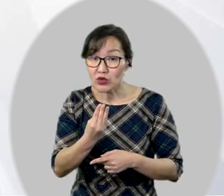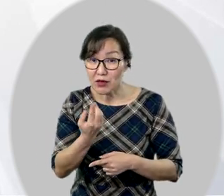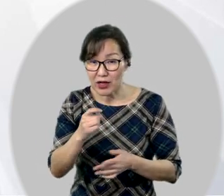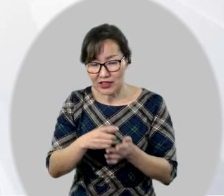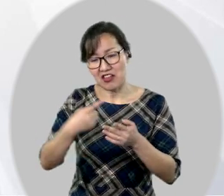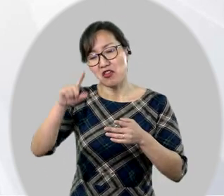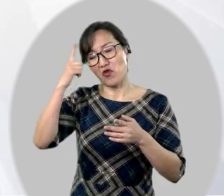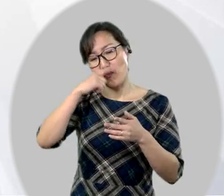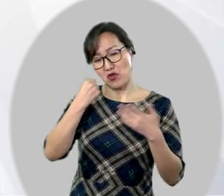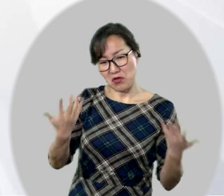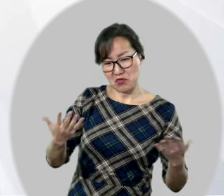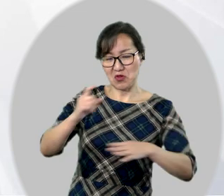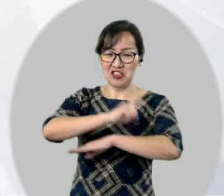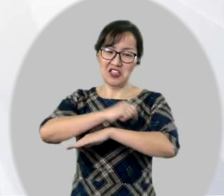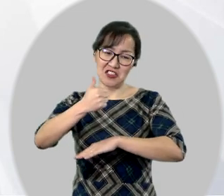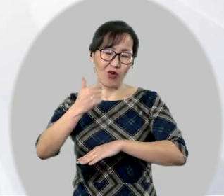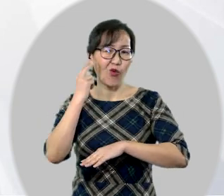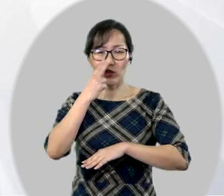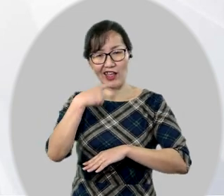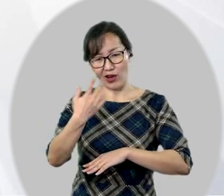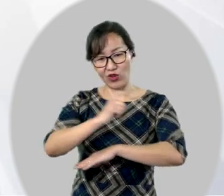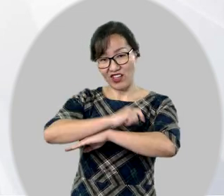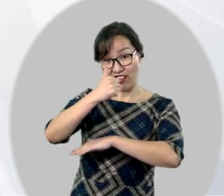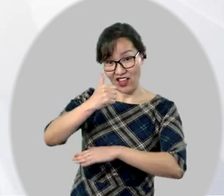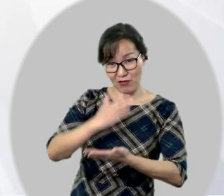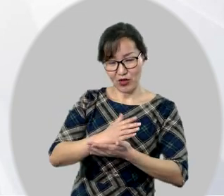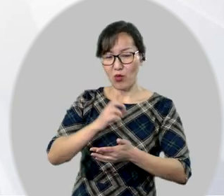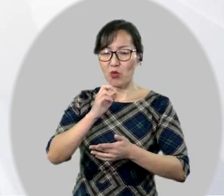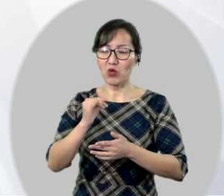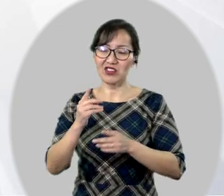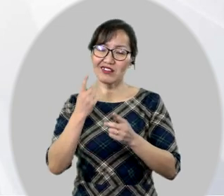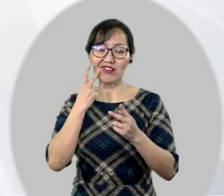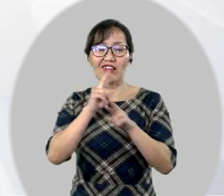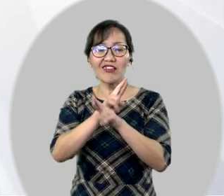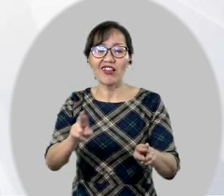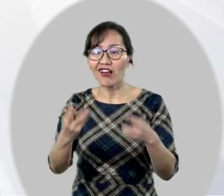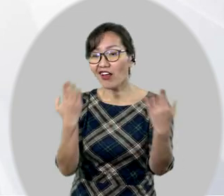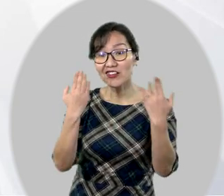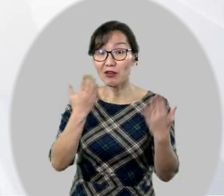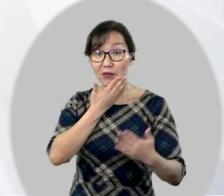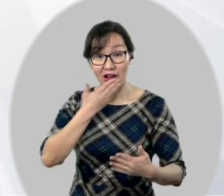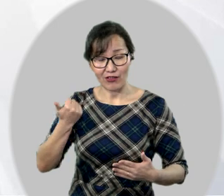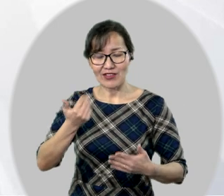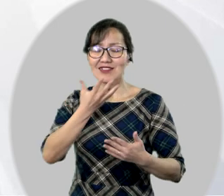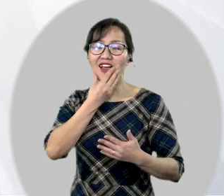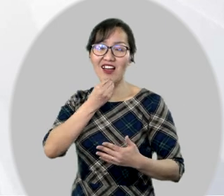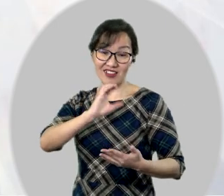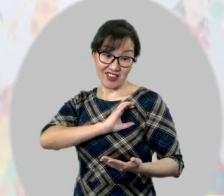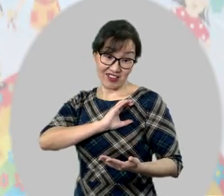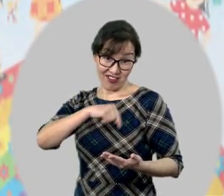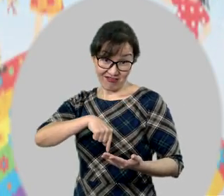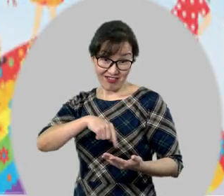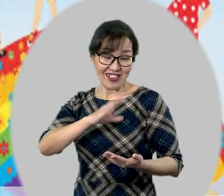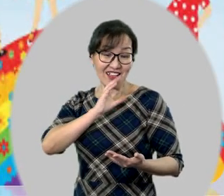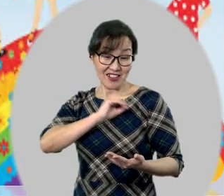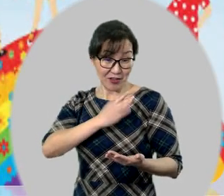хөлхэн байж болн, хэжжээл дээсан, гудлааа ердэггүй, бастыг ол ялгаж хардсадгүй. Сайхан сэдгэлтээ, эм сайхан чанарүүд